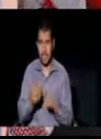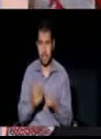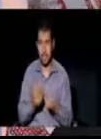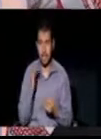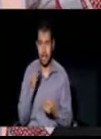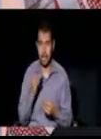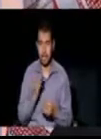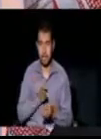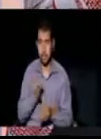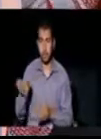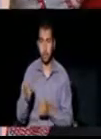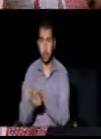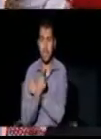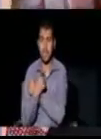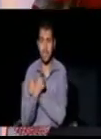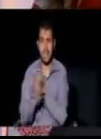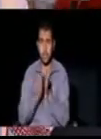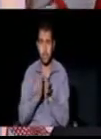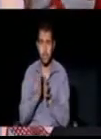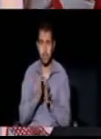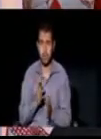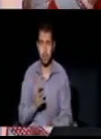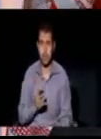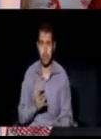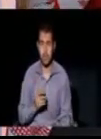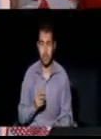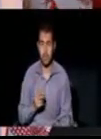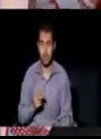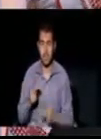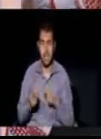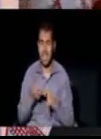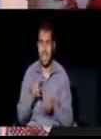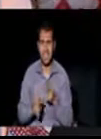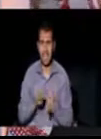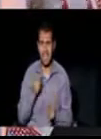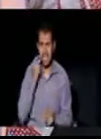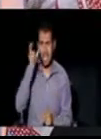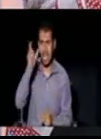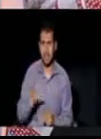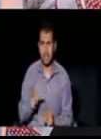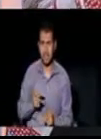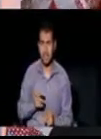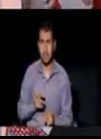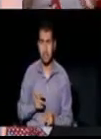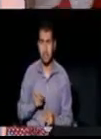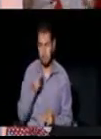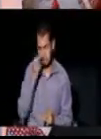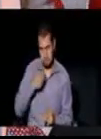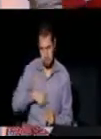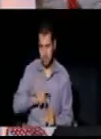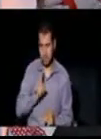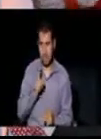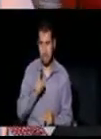الاشاره، مش عيب. اي حد من اي حد عنده ذوي احتياجات خاصه او اعاقه اوعى تتكسف من